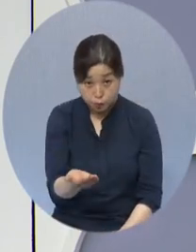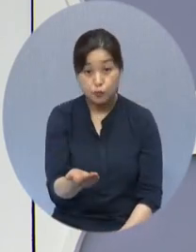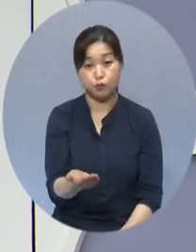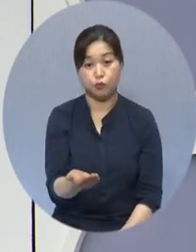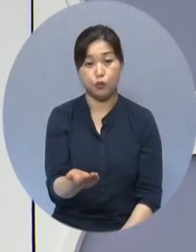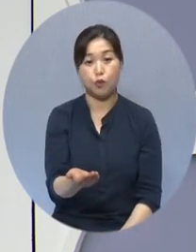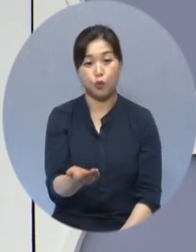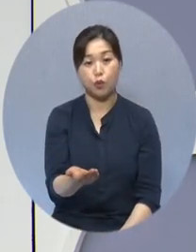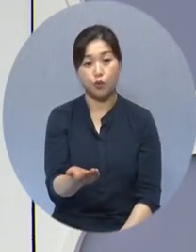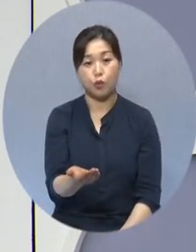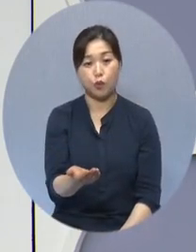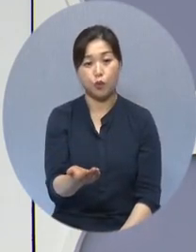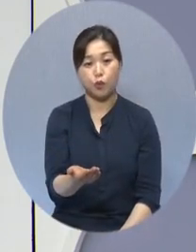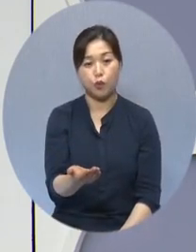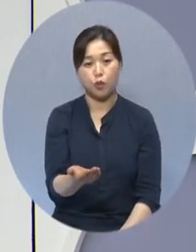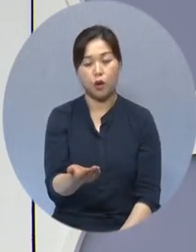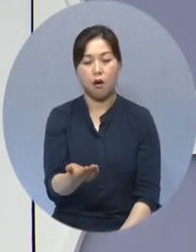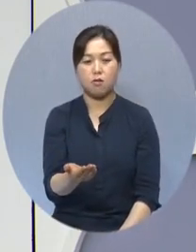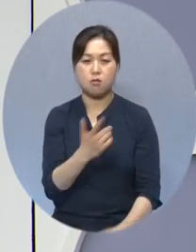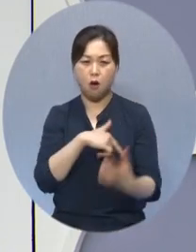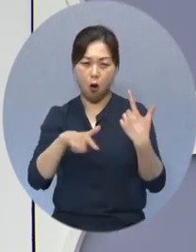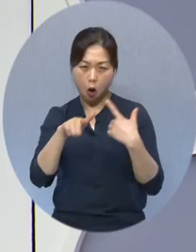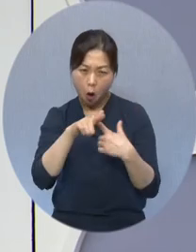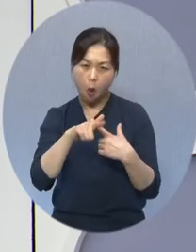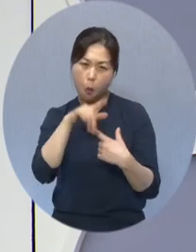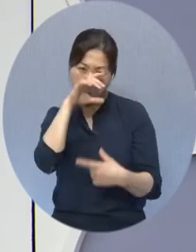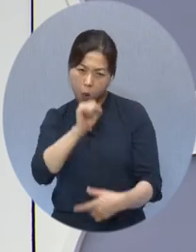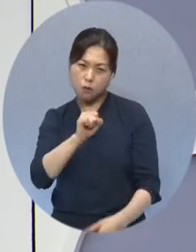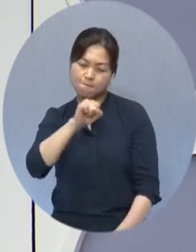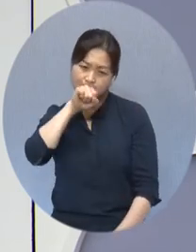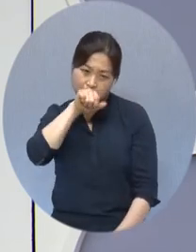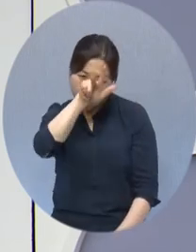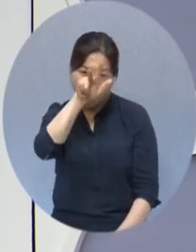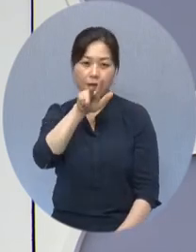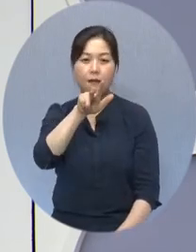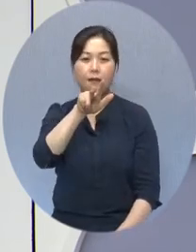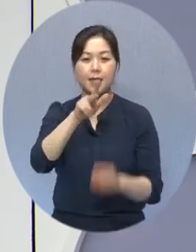큰 용인 아주 명품 용인을 만드는데